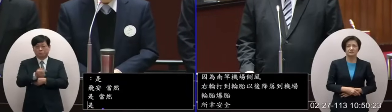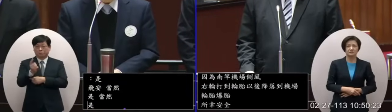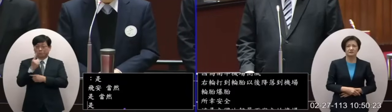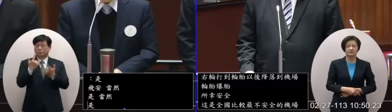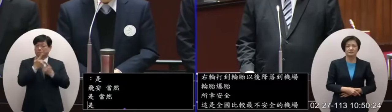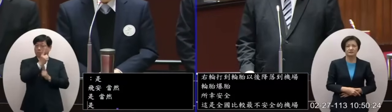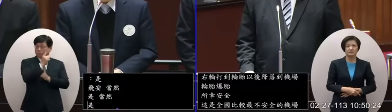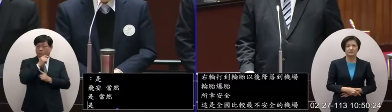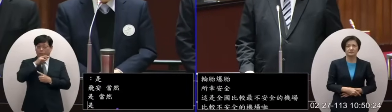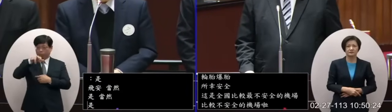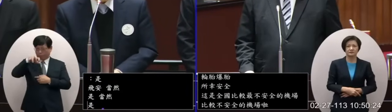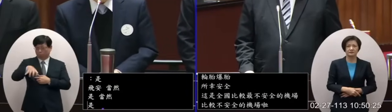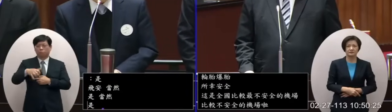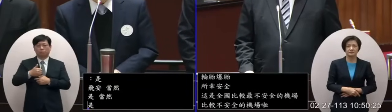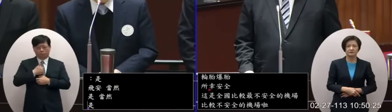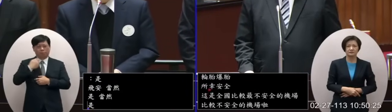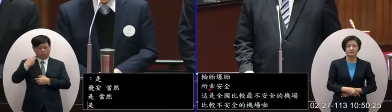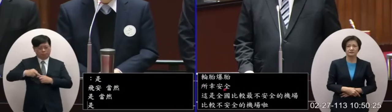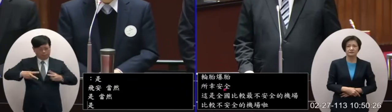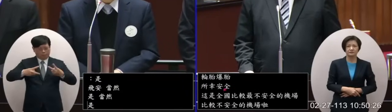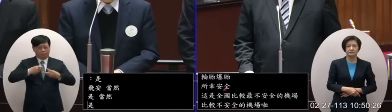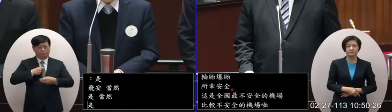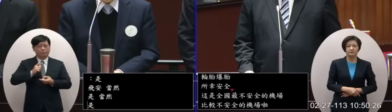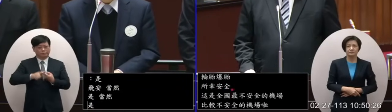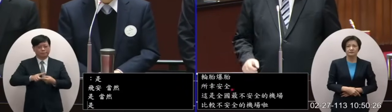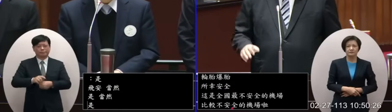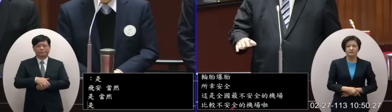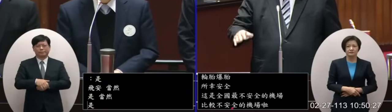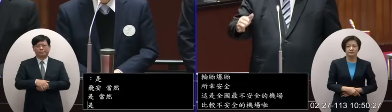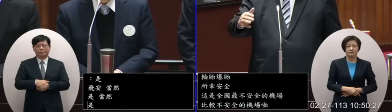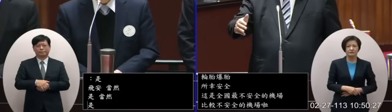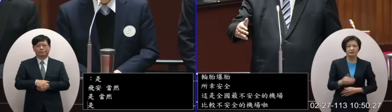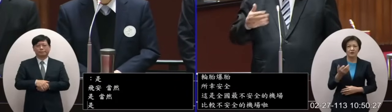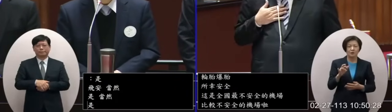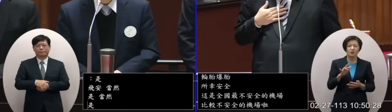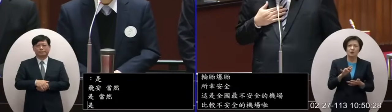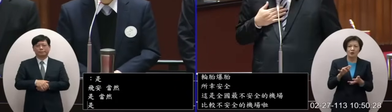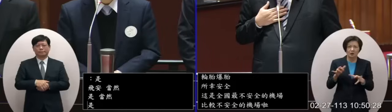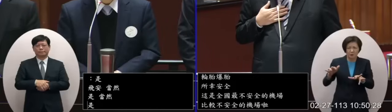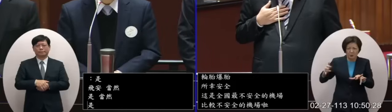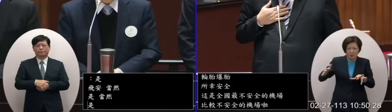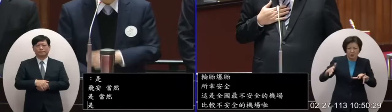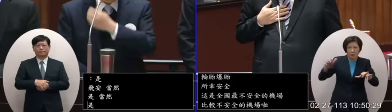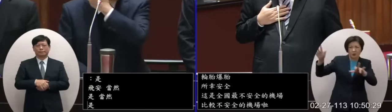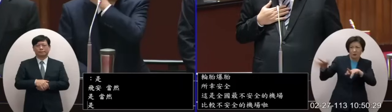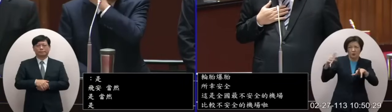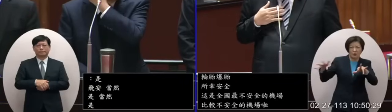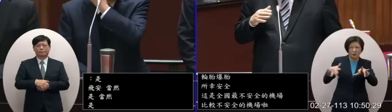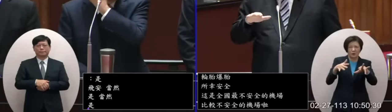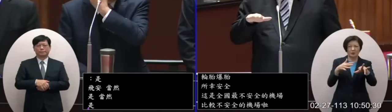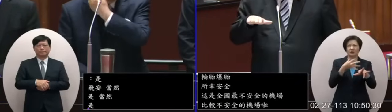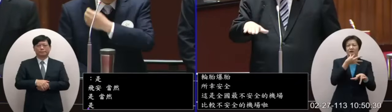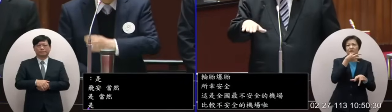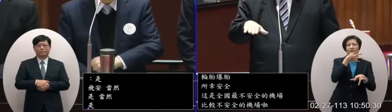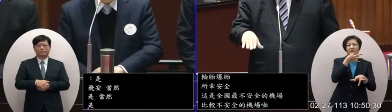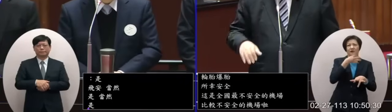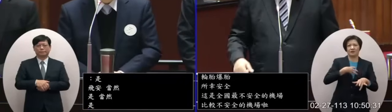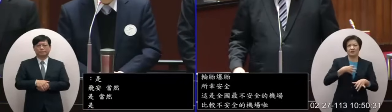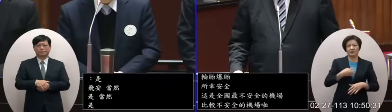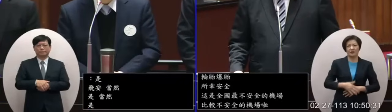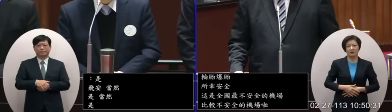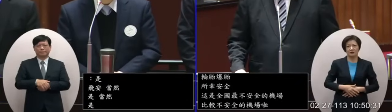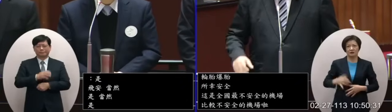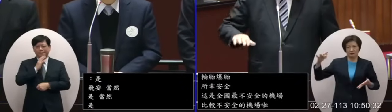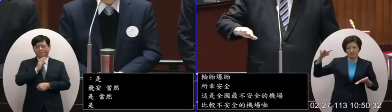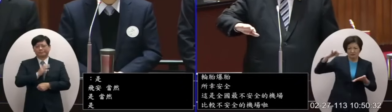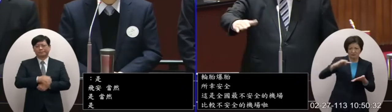场确实是有可以精进的地方。 所以下去的时候看到侧风会怕，啊，是不是能够安全降